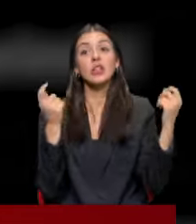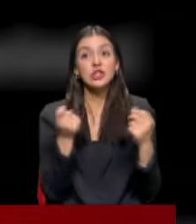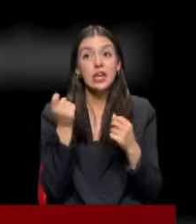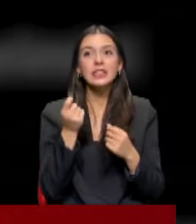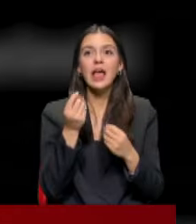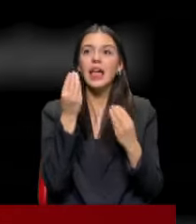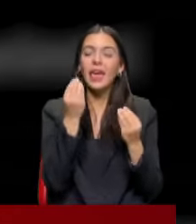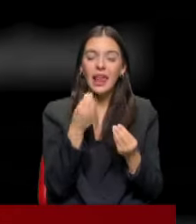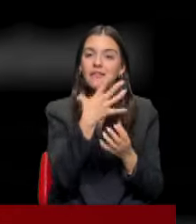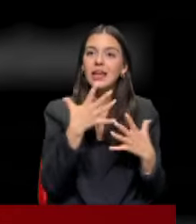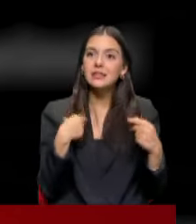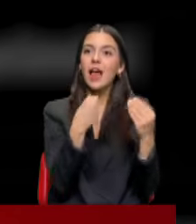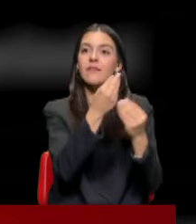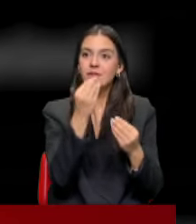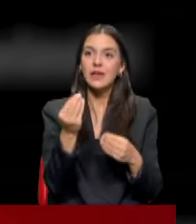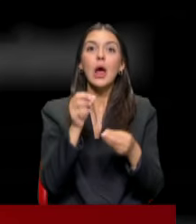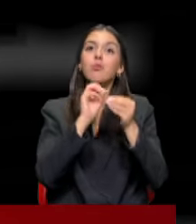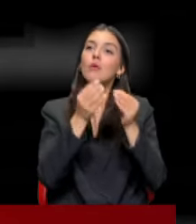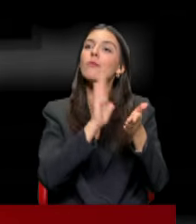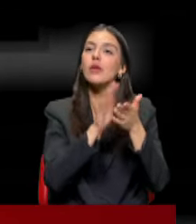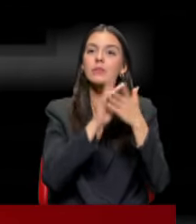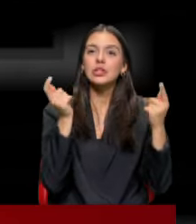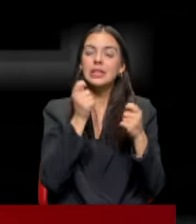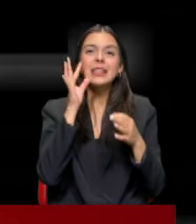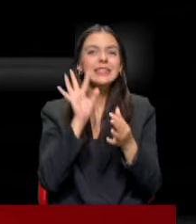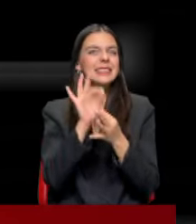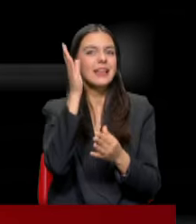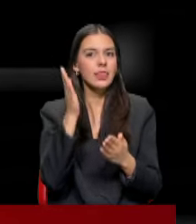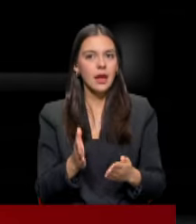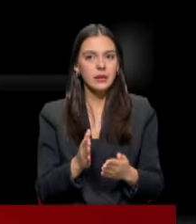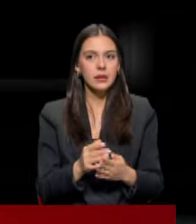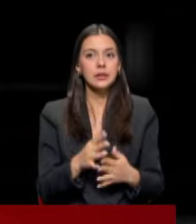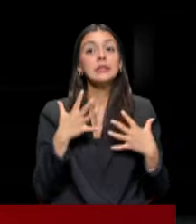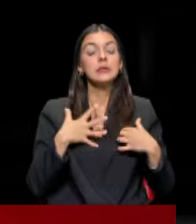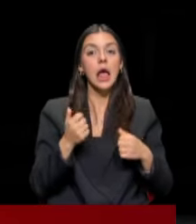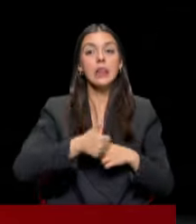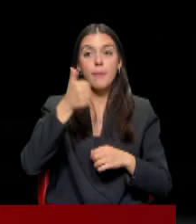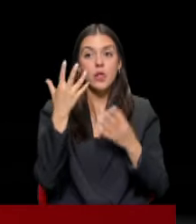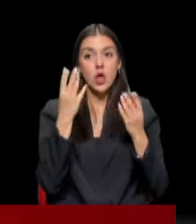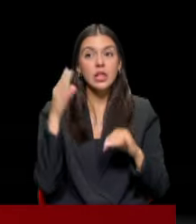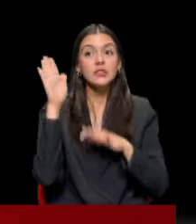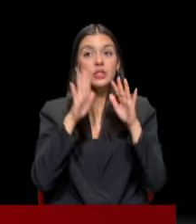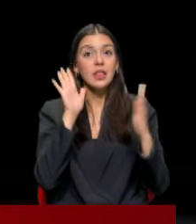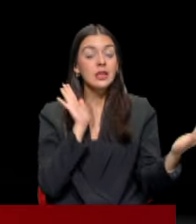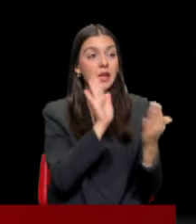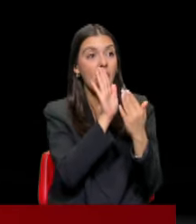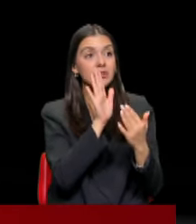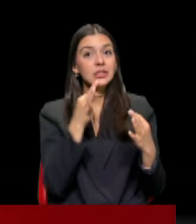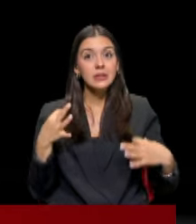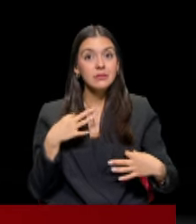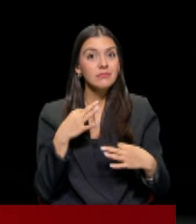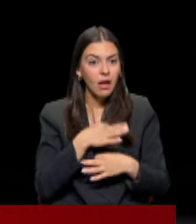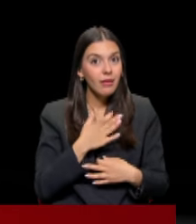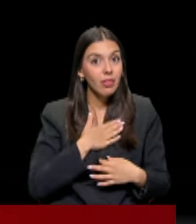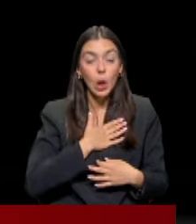şifa dağıtan, dertlere derman olmaya çalışan adammış insanlardır. Sağlık Bakanlığı olarak şiddete karşı toleransımız